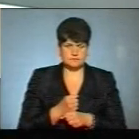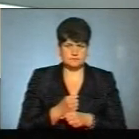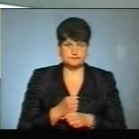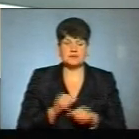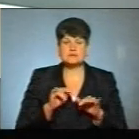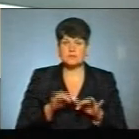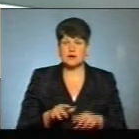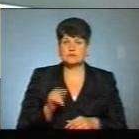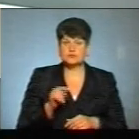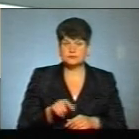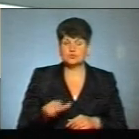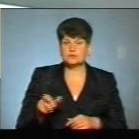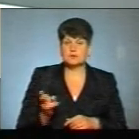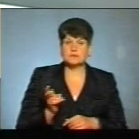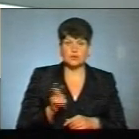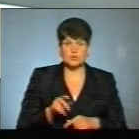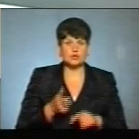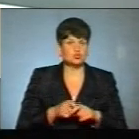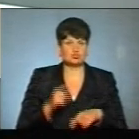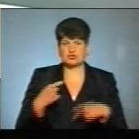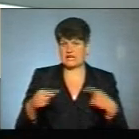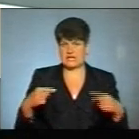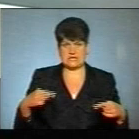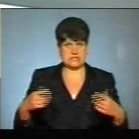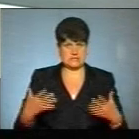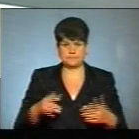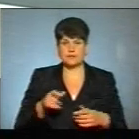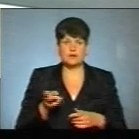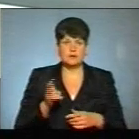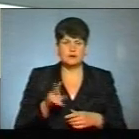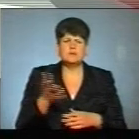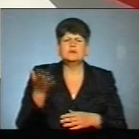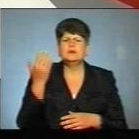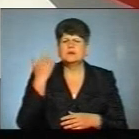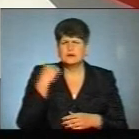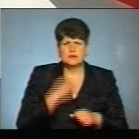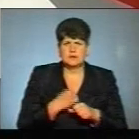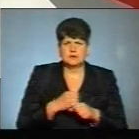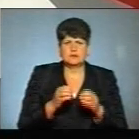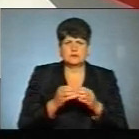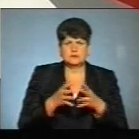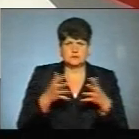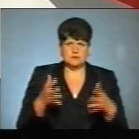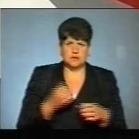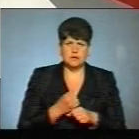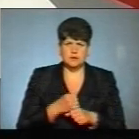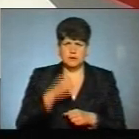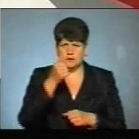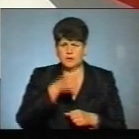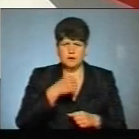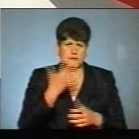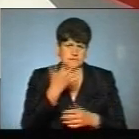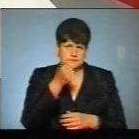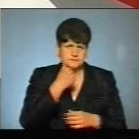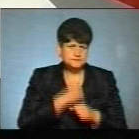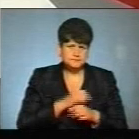Справа в тому, що люди приходять дуже різні. Люди приходять, які давно не працювали, 10 і більше років, 5 років. Тобто, ну, це можуть